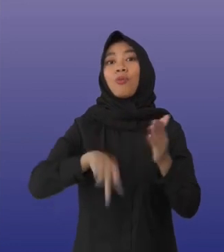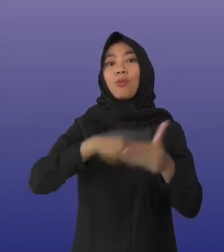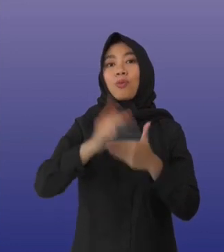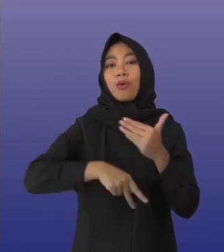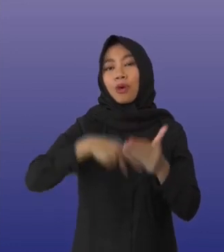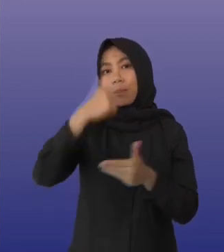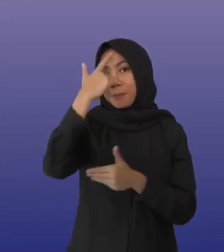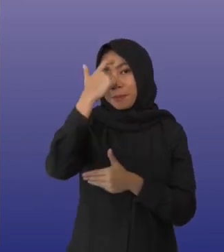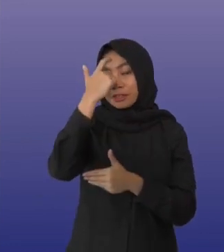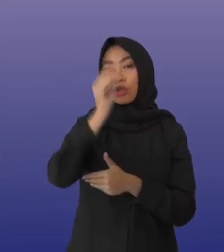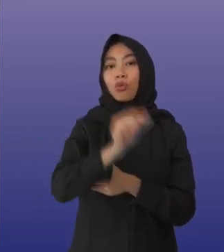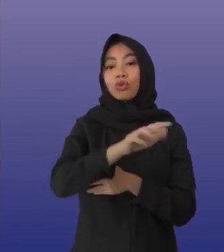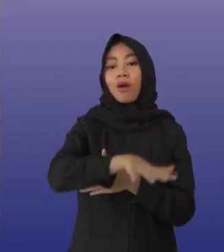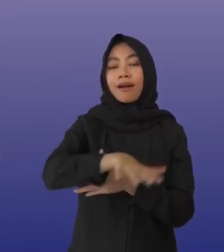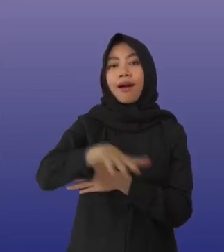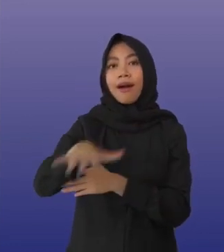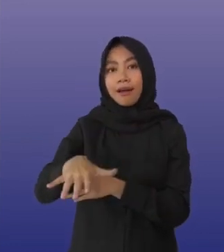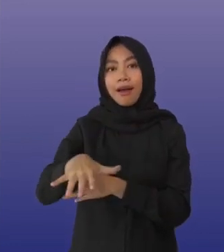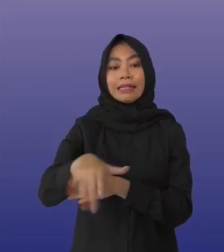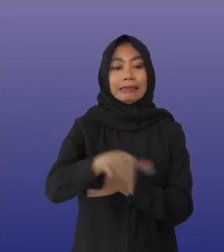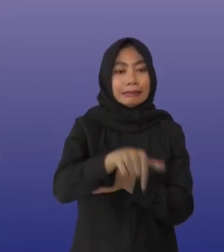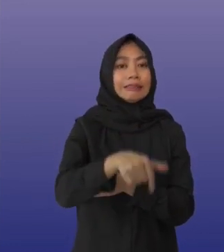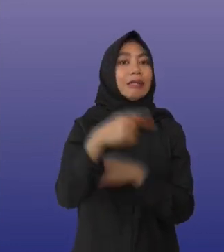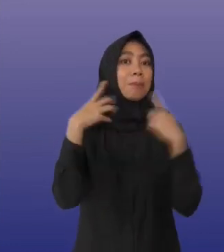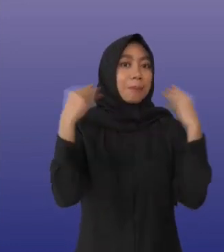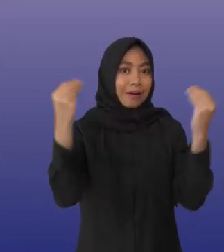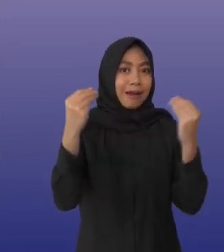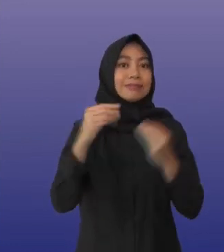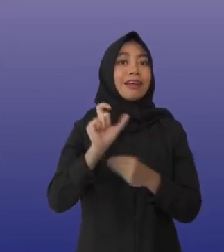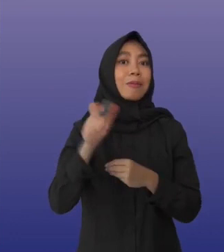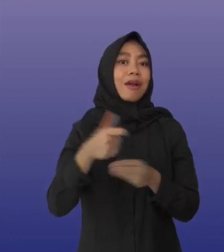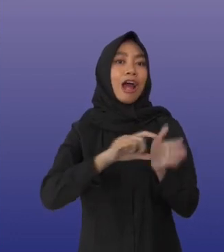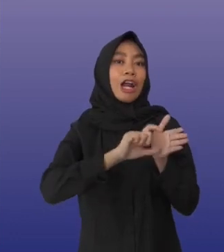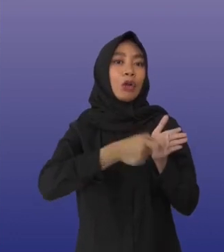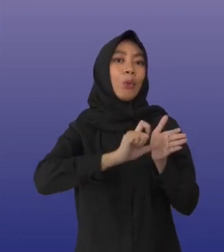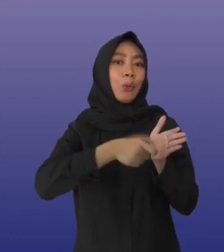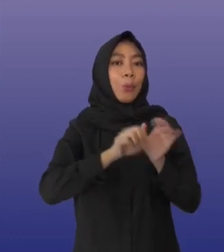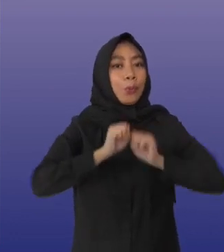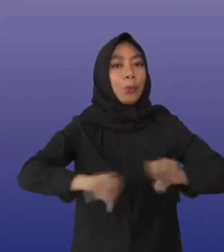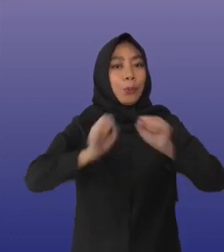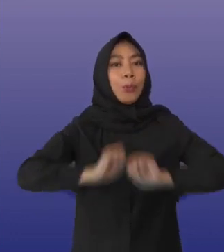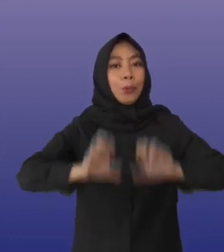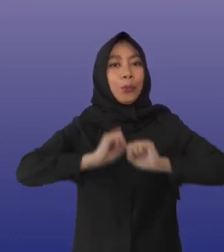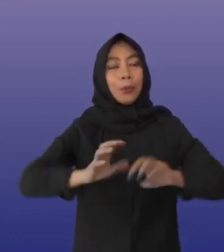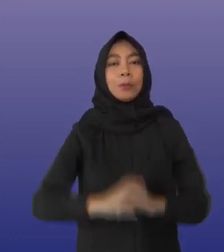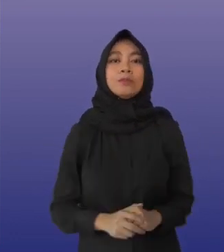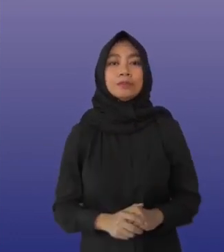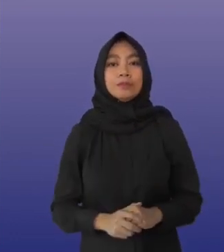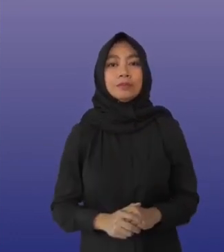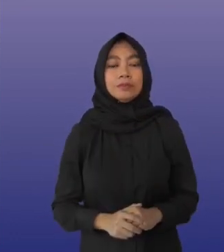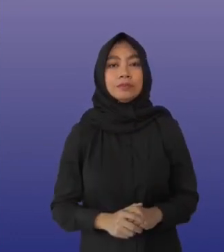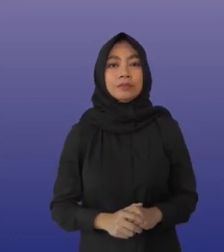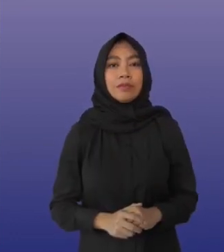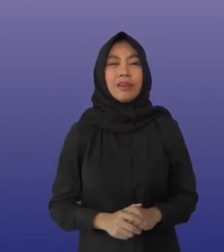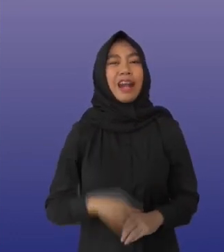pembelajaran untuk anak-anak kita di Kota Padang melalui Radio Republik Indonesia. Dan ini